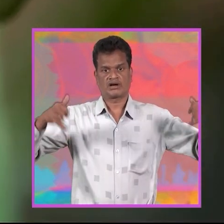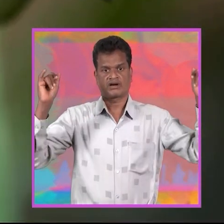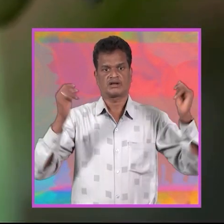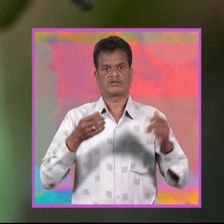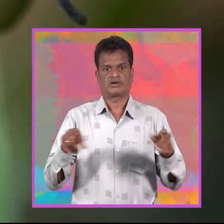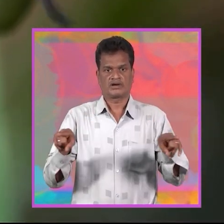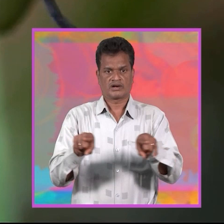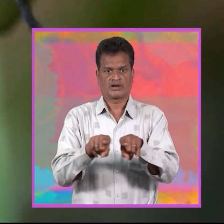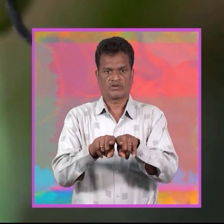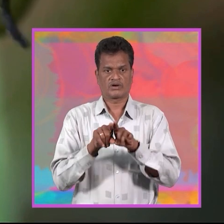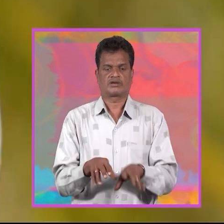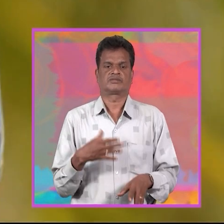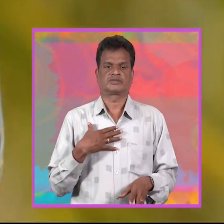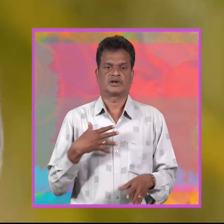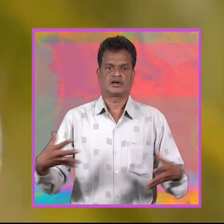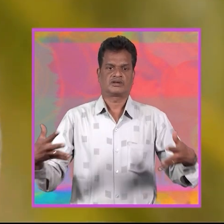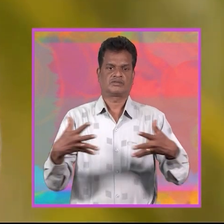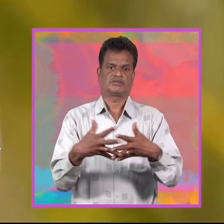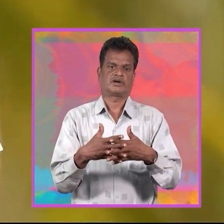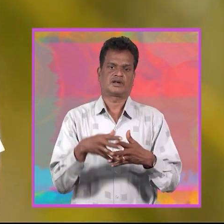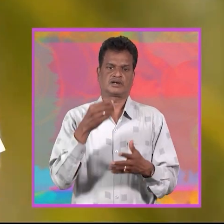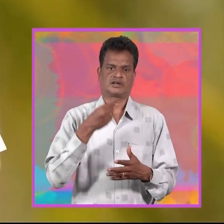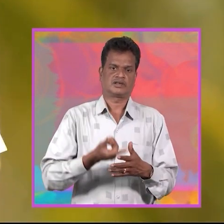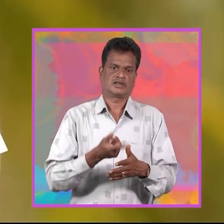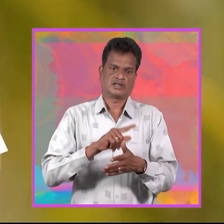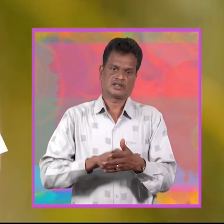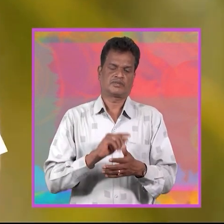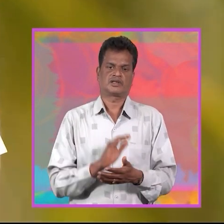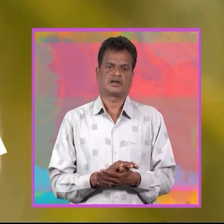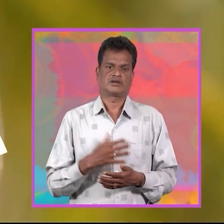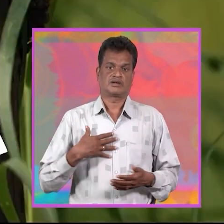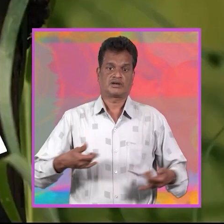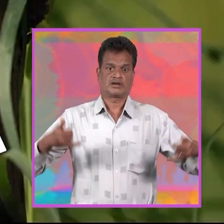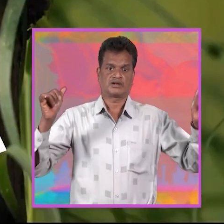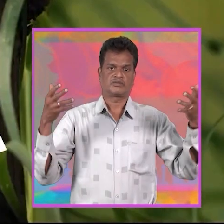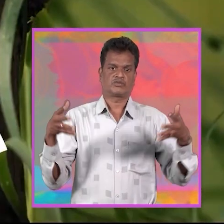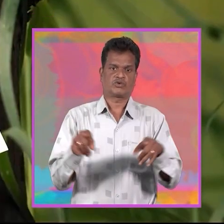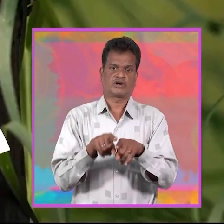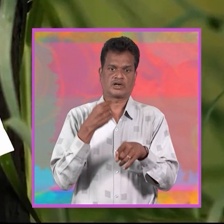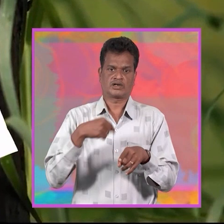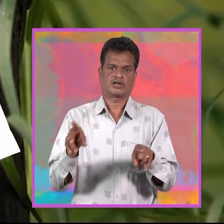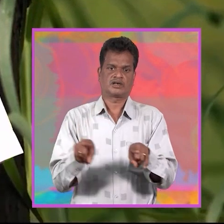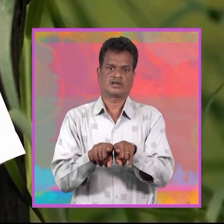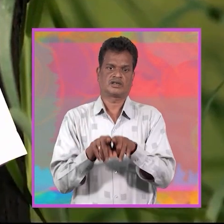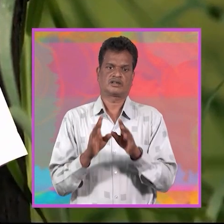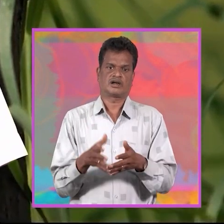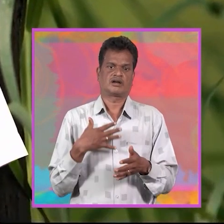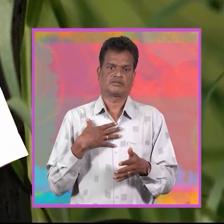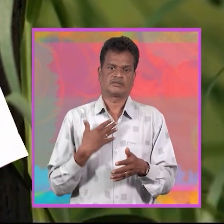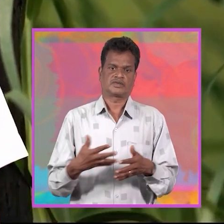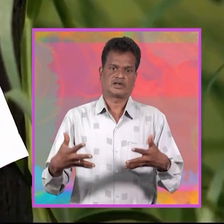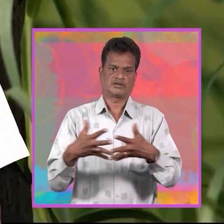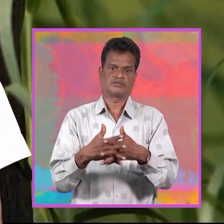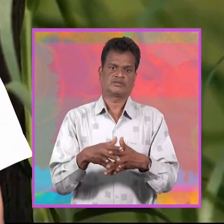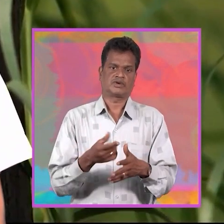ஒன்றாக நால்வர் பாடும் தமிழ்தானே, நாடும் மொழியும் ஒன்றாக நால்வர்